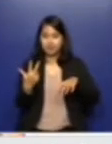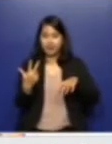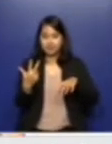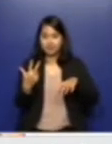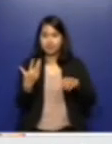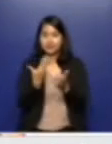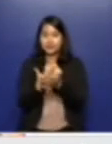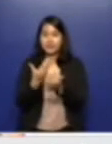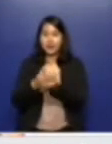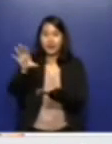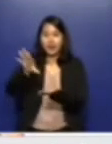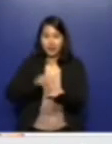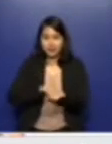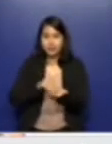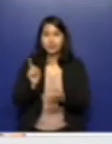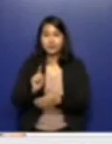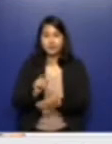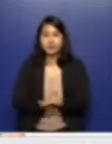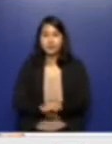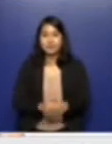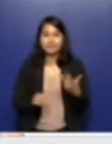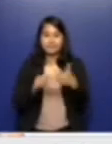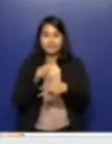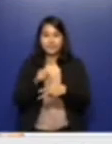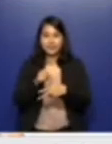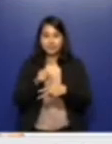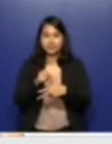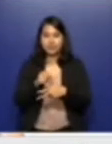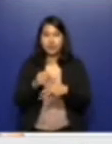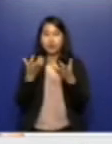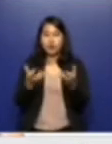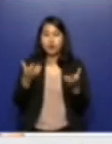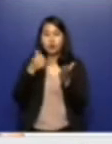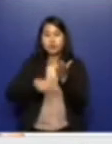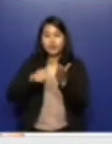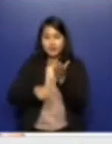หารายได้ให้กับรัฐบาลก็จะมีกรมสรรพสามิตนะครับ